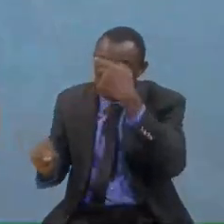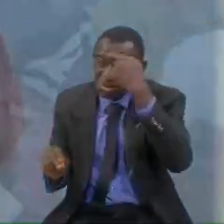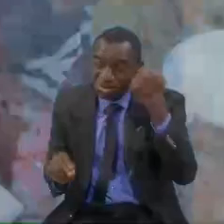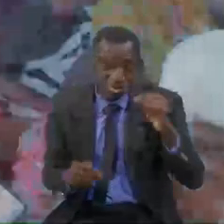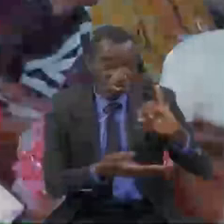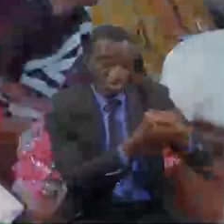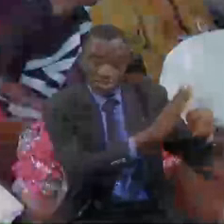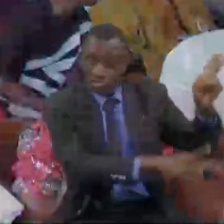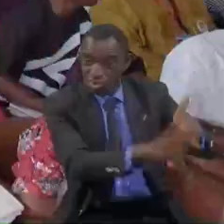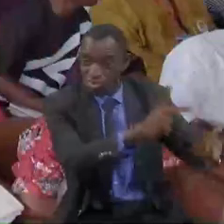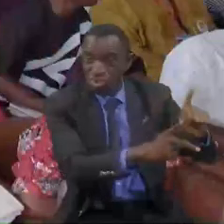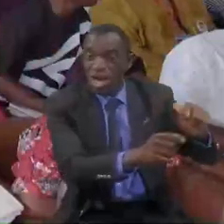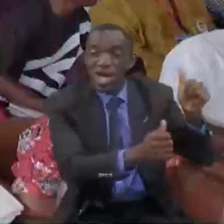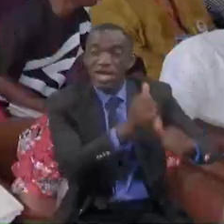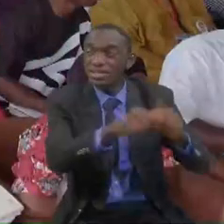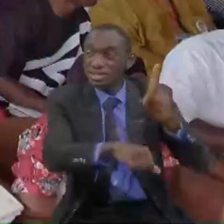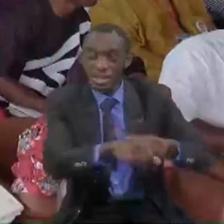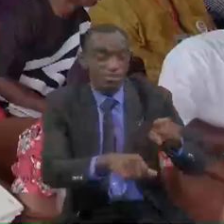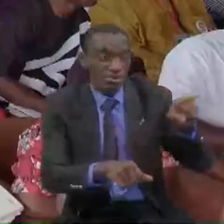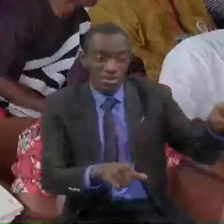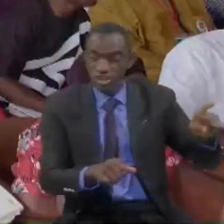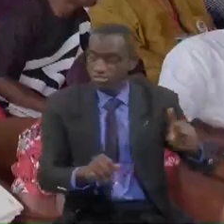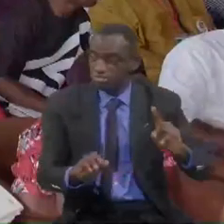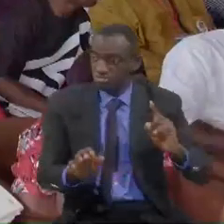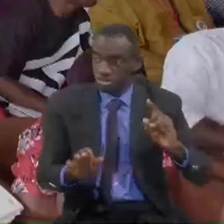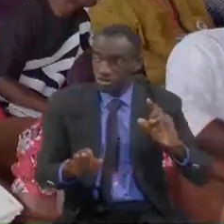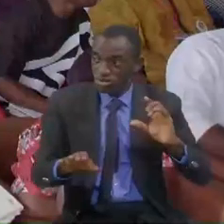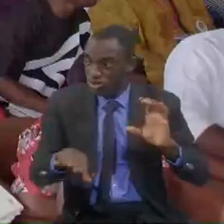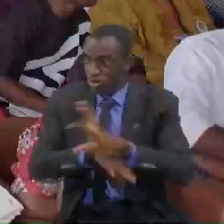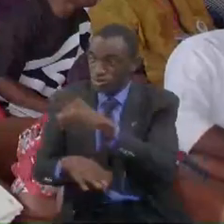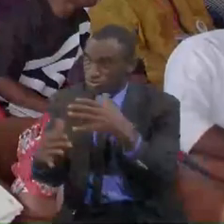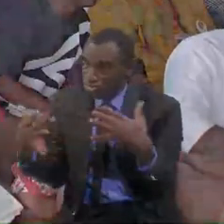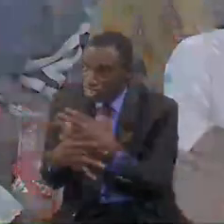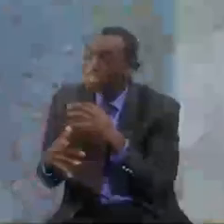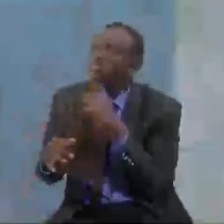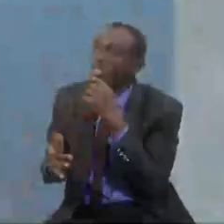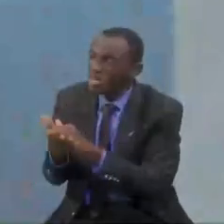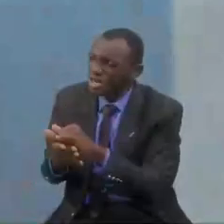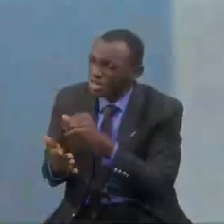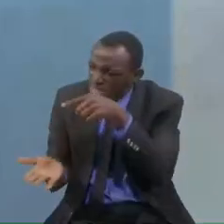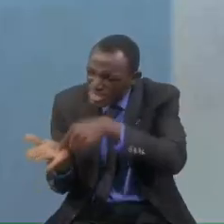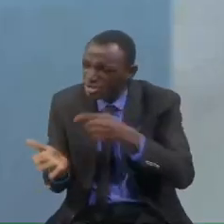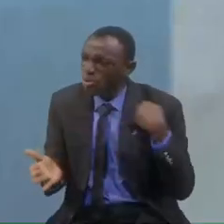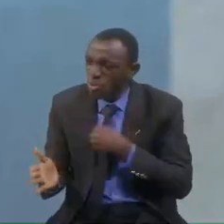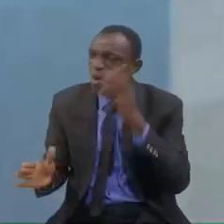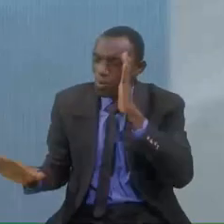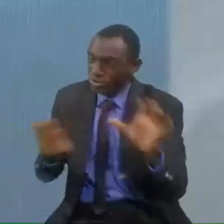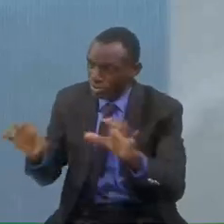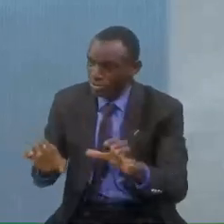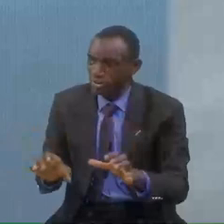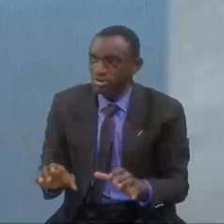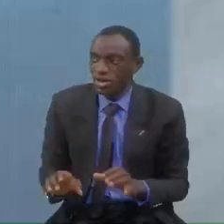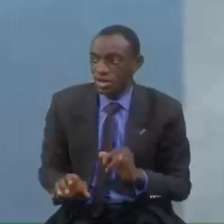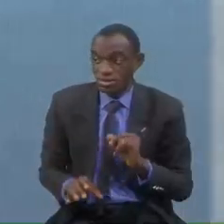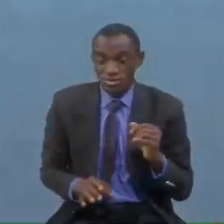lorsqu'ils menacent quelqu'un et disent que voici ce qu'ils vont faire, je vous dis, pasteur, ah, vous